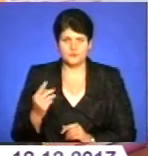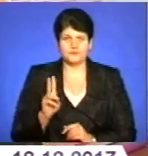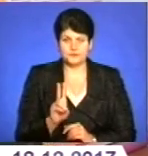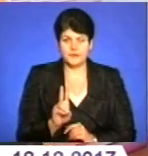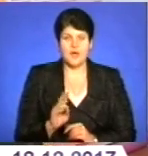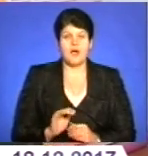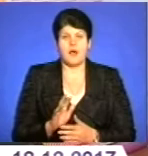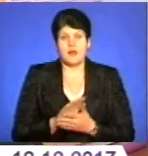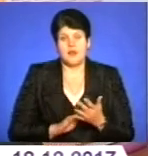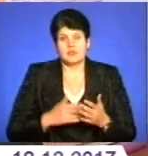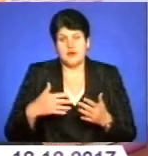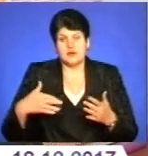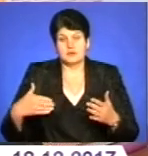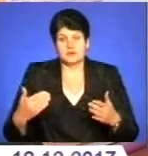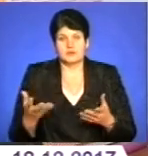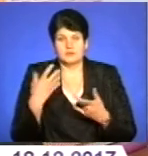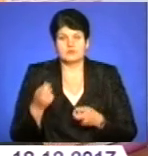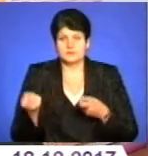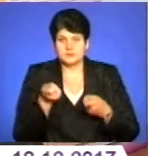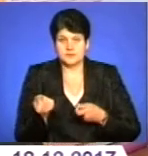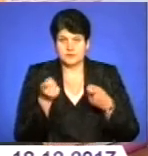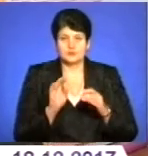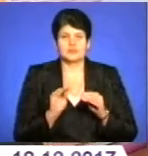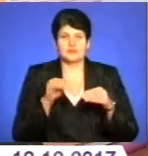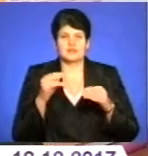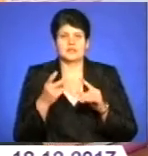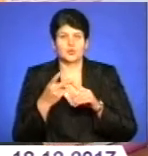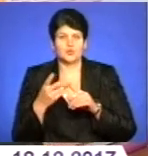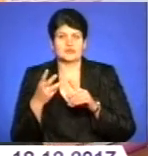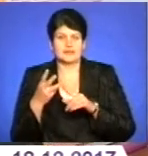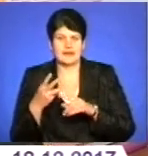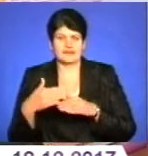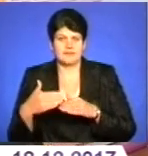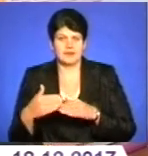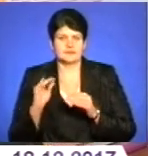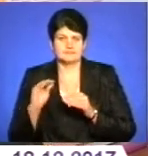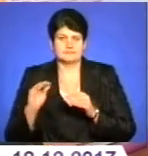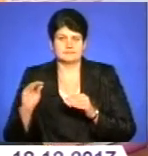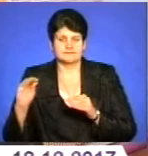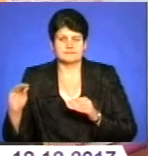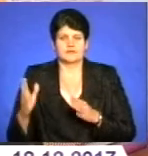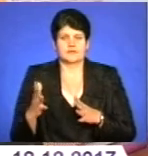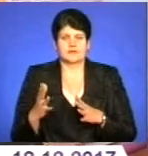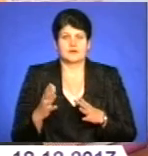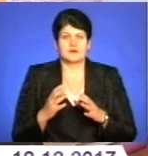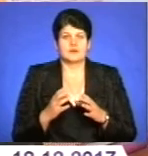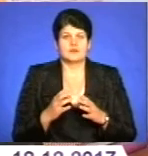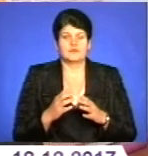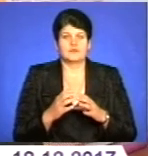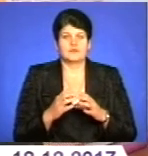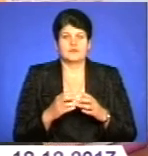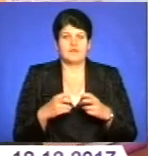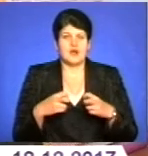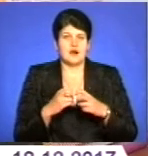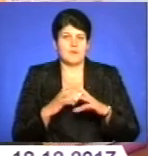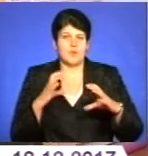далі, по мірі поступлення обладнання, будемо доставляти на другі двері, на треті двері, тобто в гармошках «Шкода 15 TR» буде